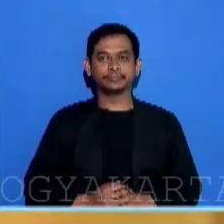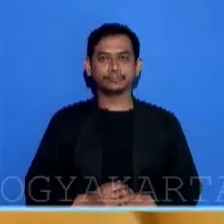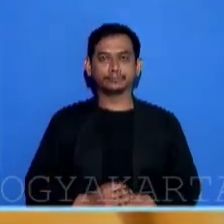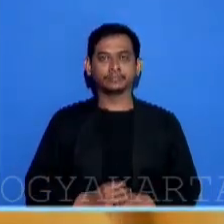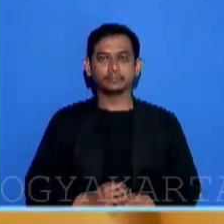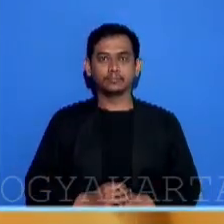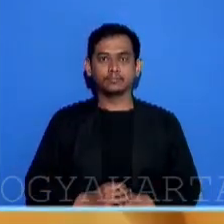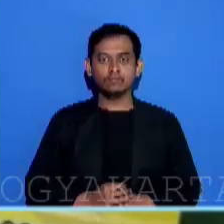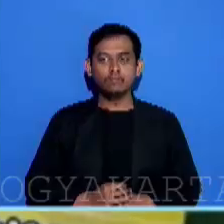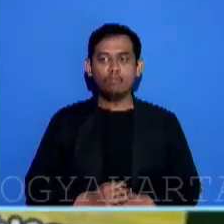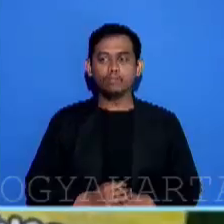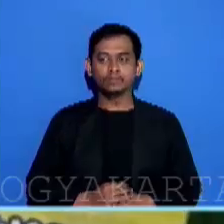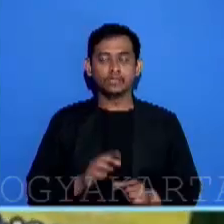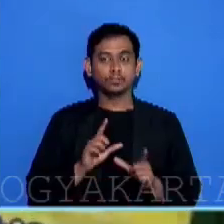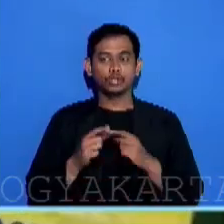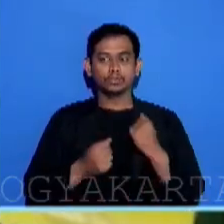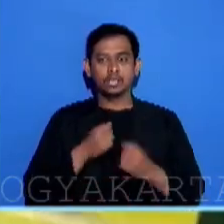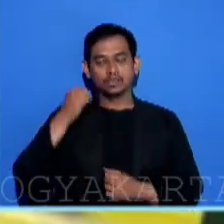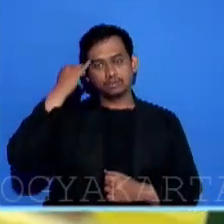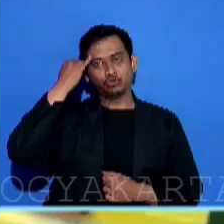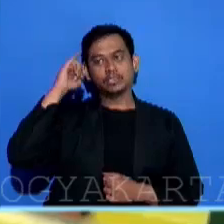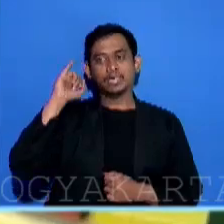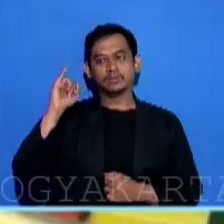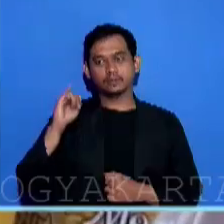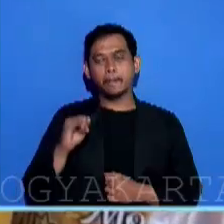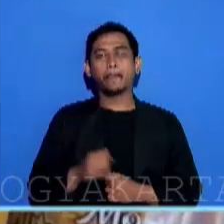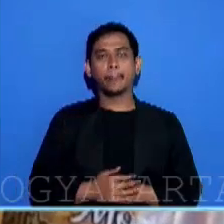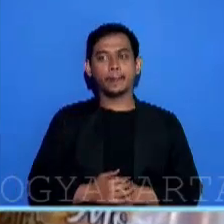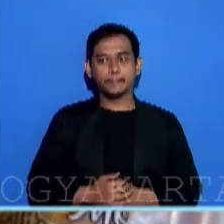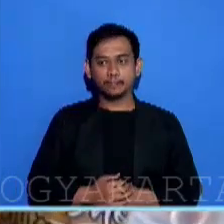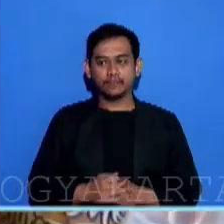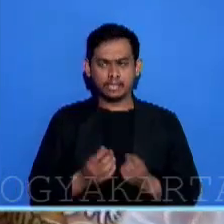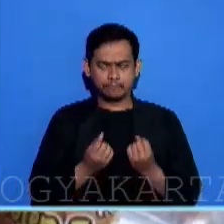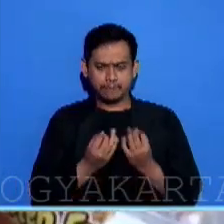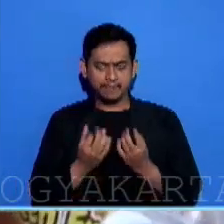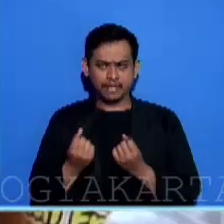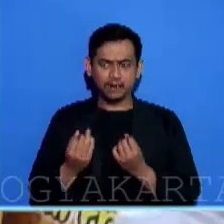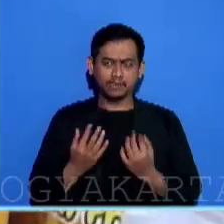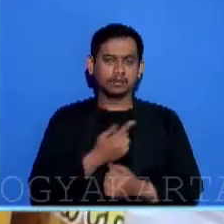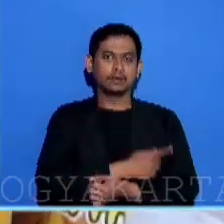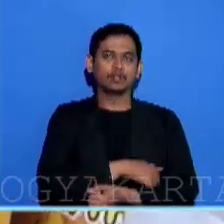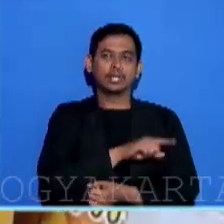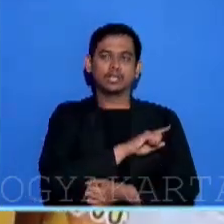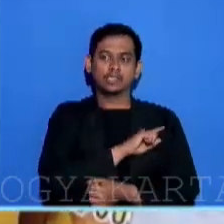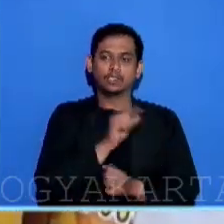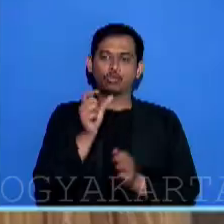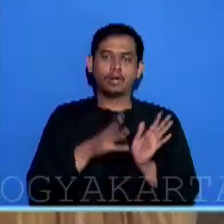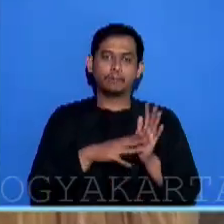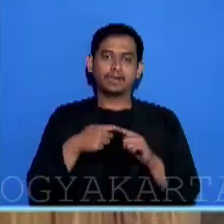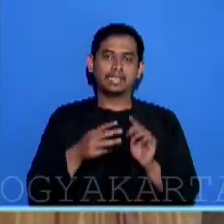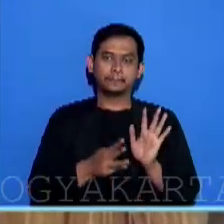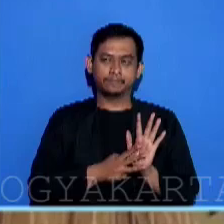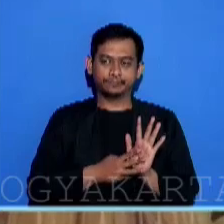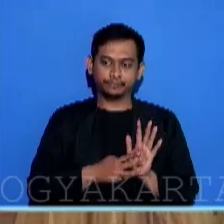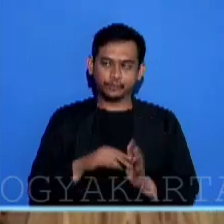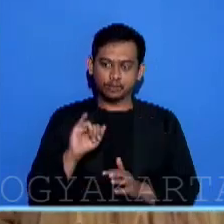Gelar potensi wirausaha inovatif dinilai sebagai salah satu tolok ukur bagaimana mengukur kemampuan pelaku UMKM serta